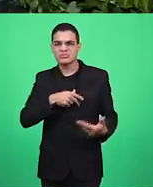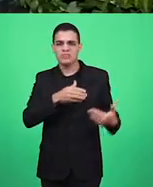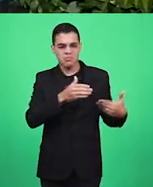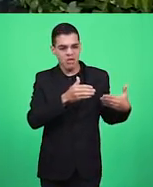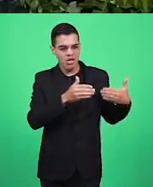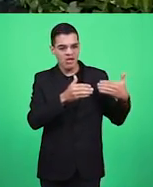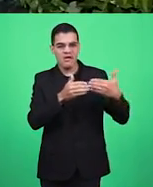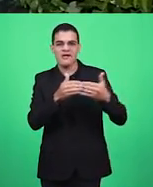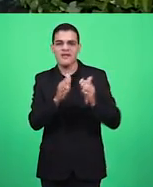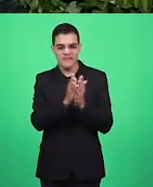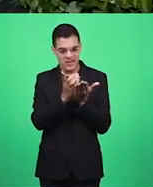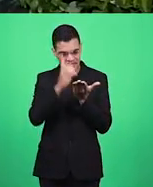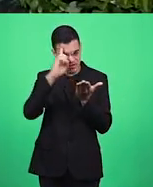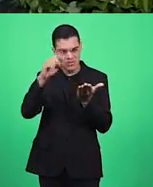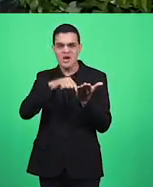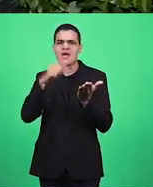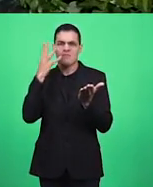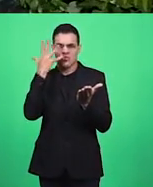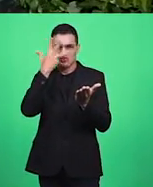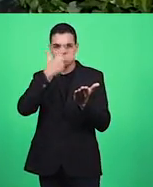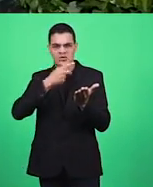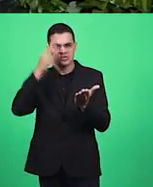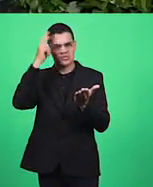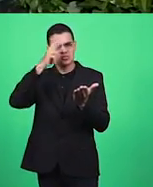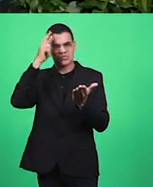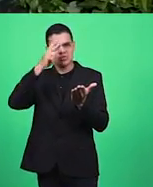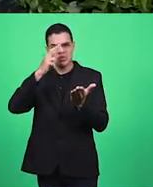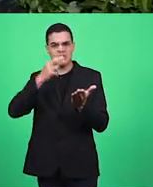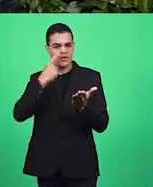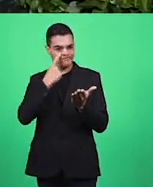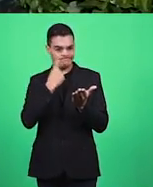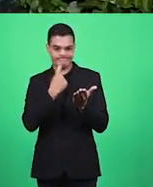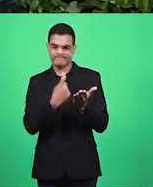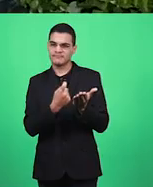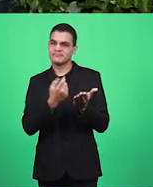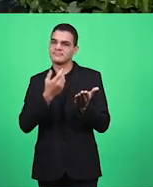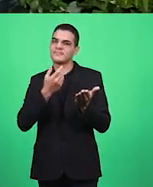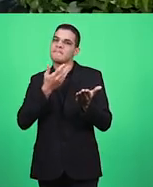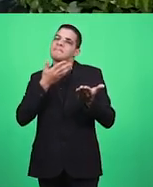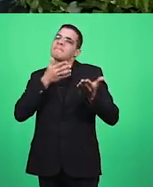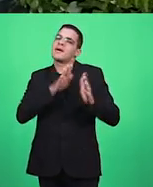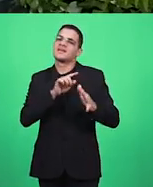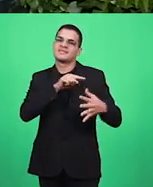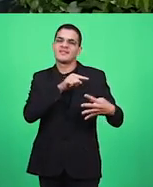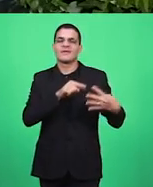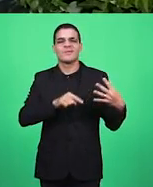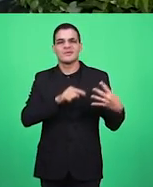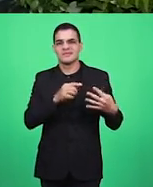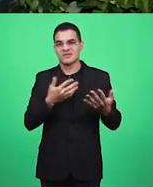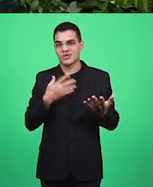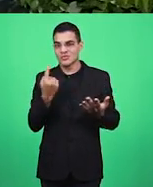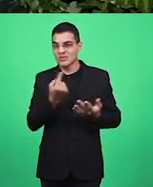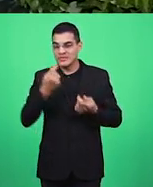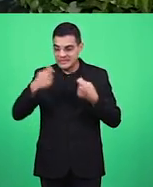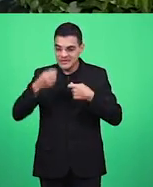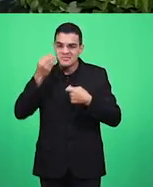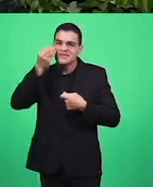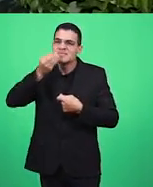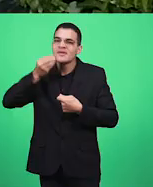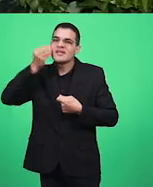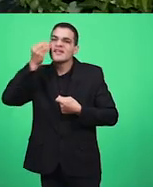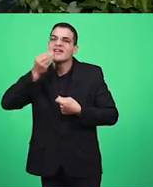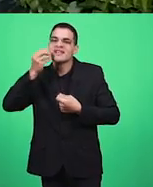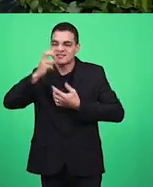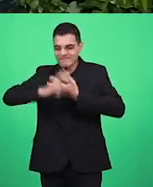которая в Слове Божьем, она красивая, она прекрасная, она интересная. Но тебе